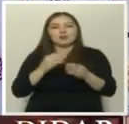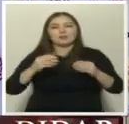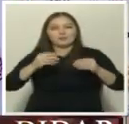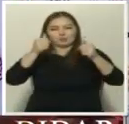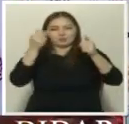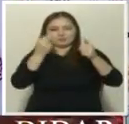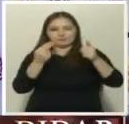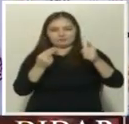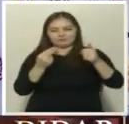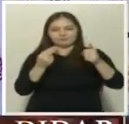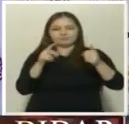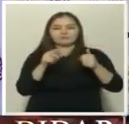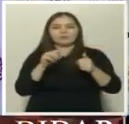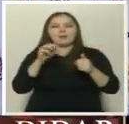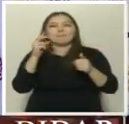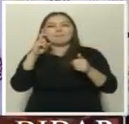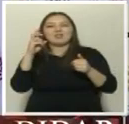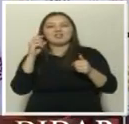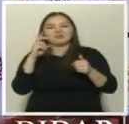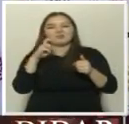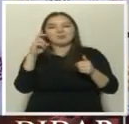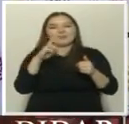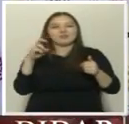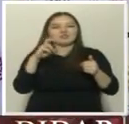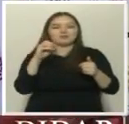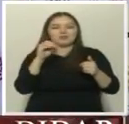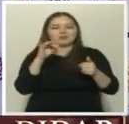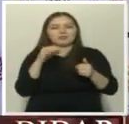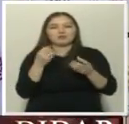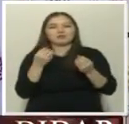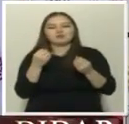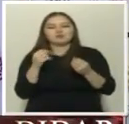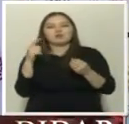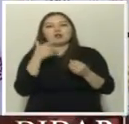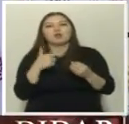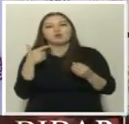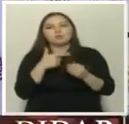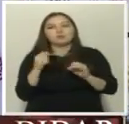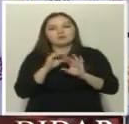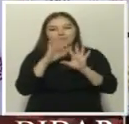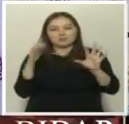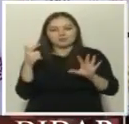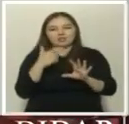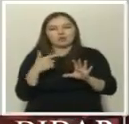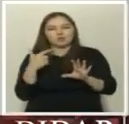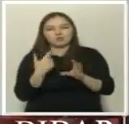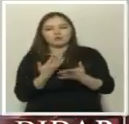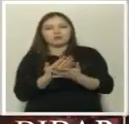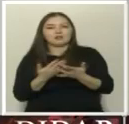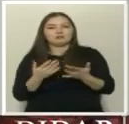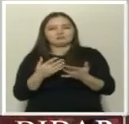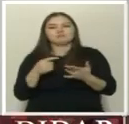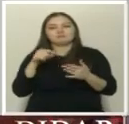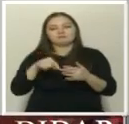актуальные тренды 2023 года кроме оттенки голубого отлично подойдут для летнего гардероба главным